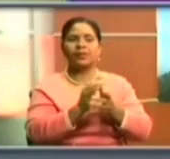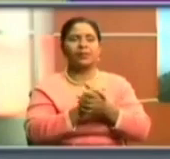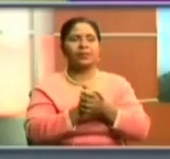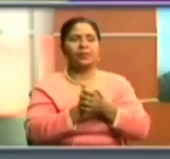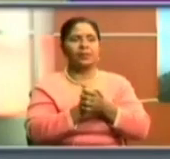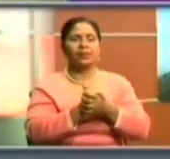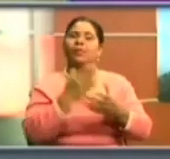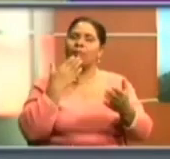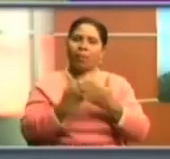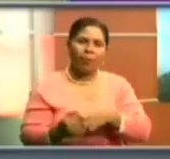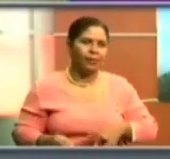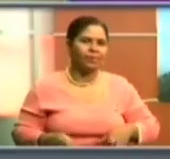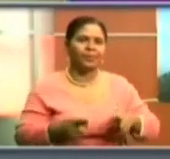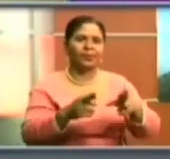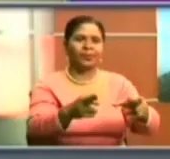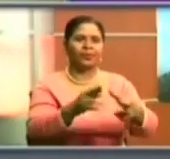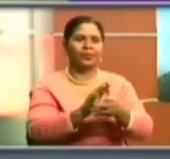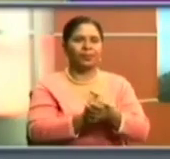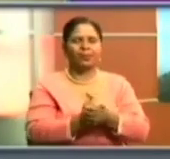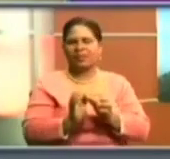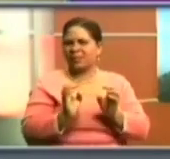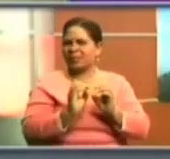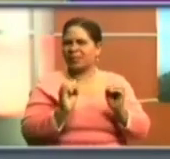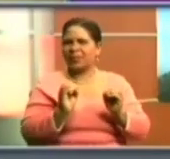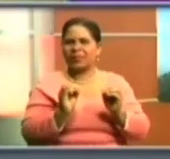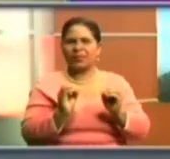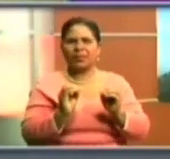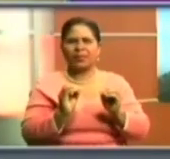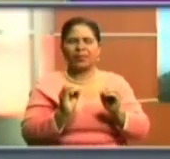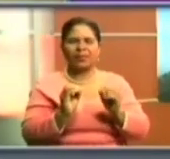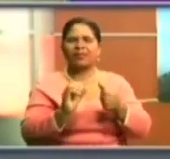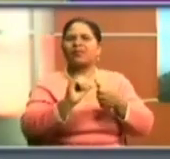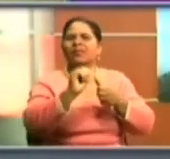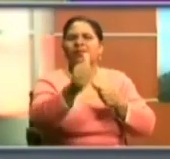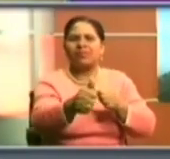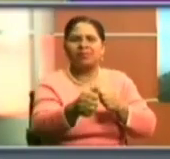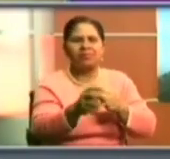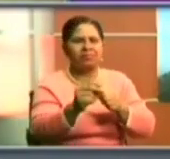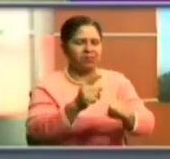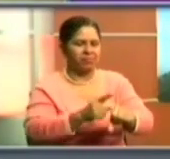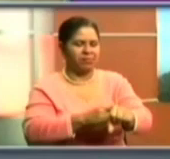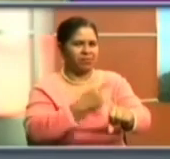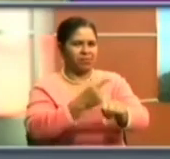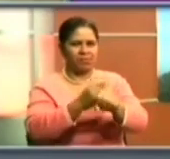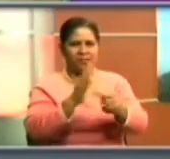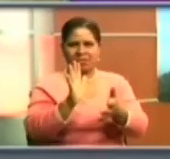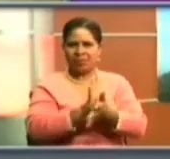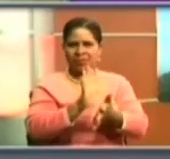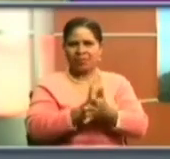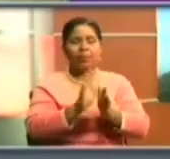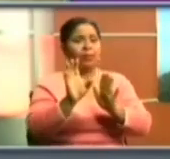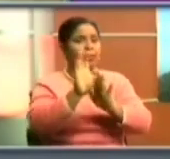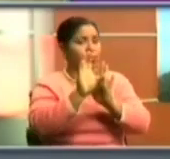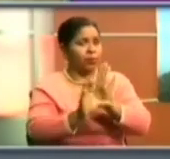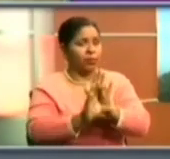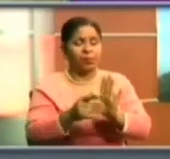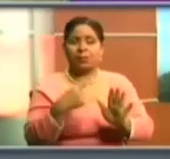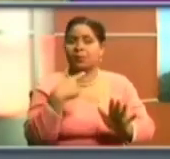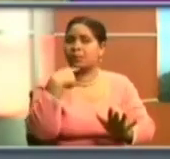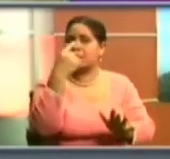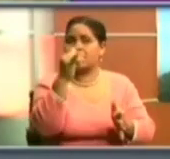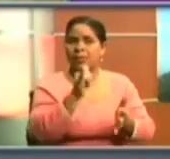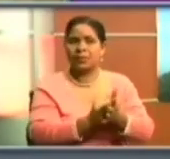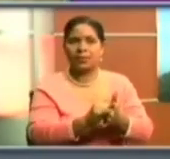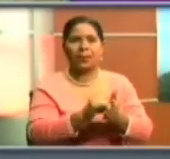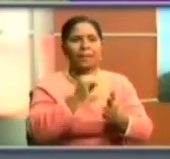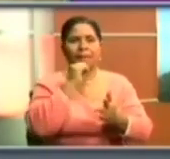la bonne voie. Je pense que pas n'y a aucune prolongation justement de mandat qui a fait. Constitution claire, ou pas qu'à prolonger, ou pas qu'à retirer